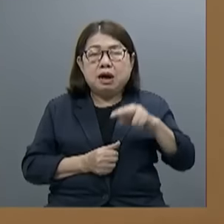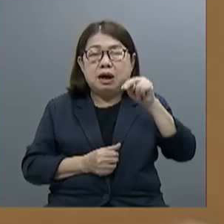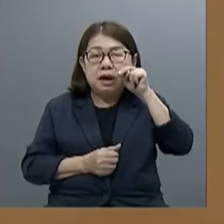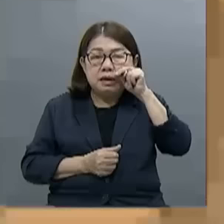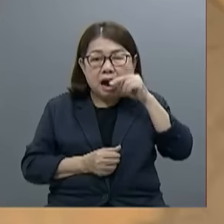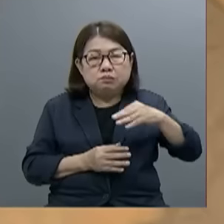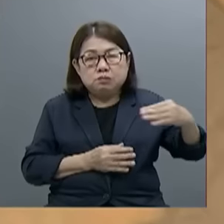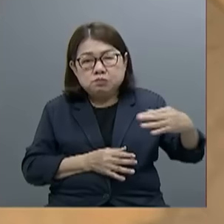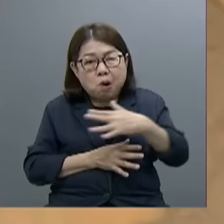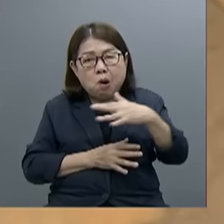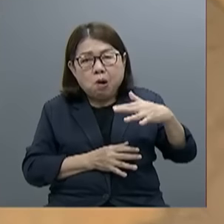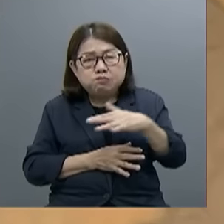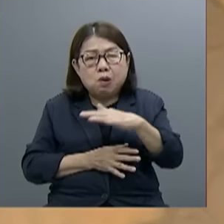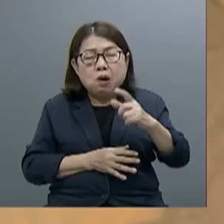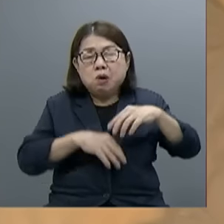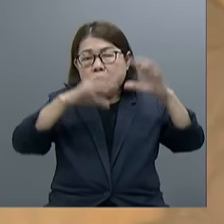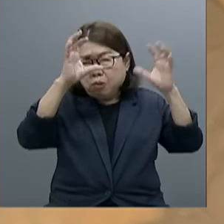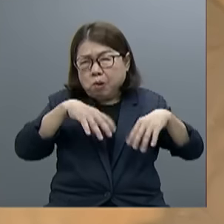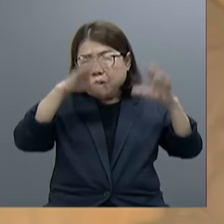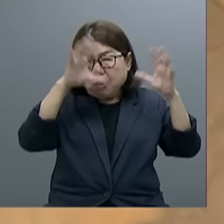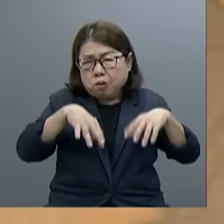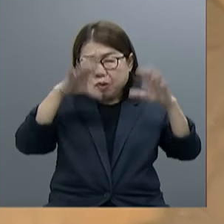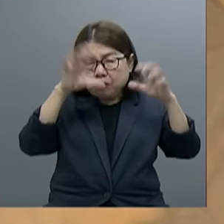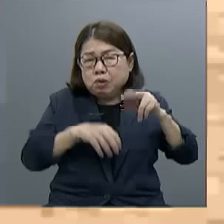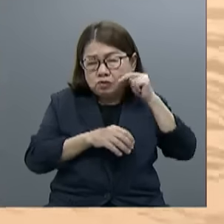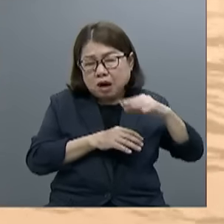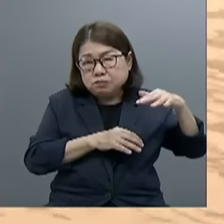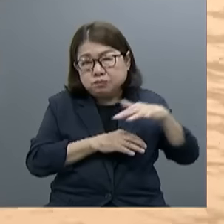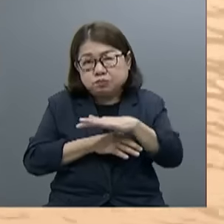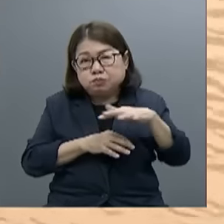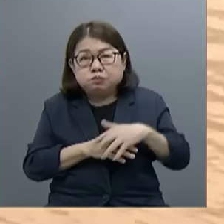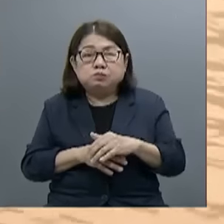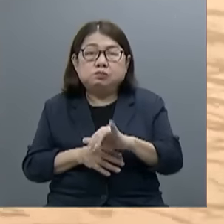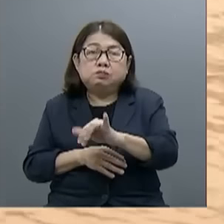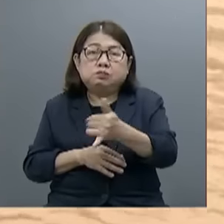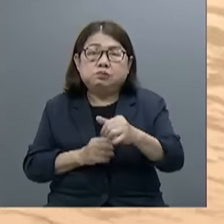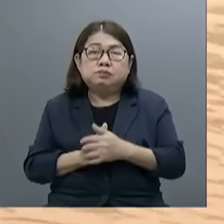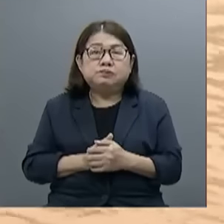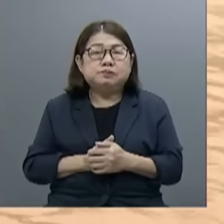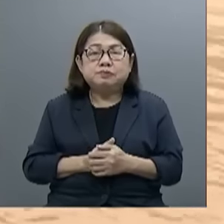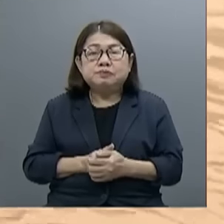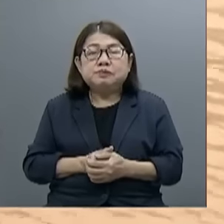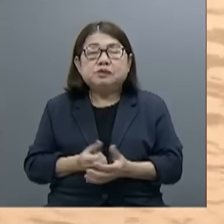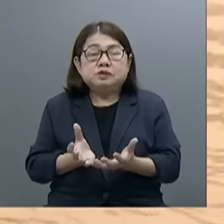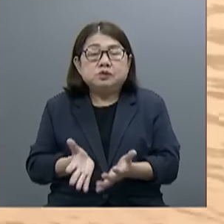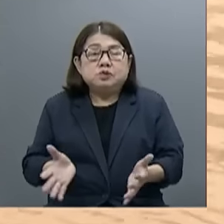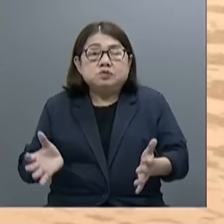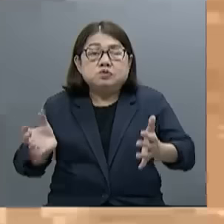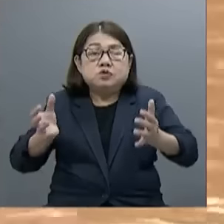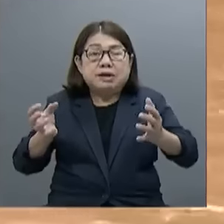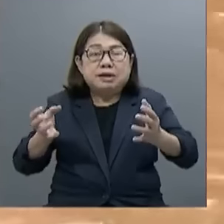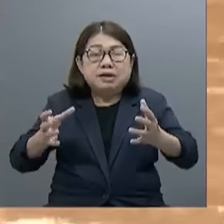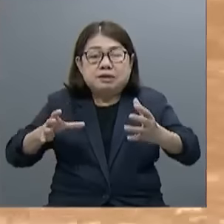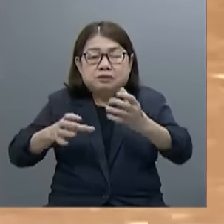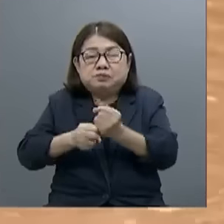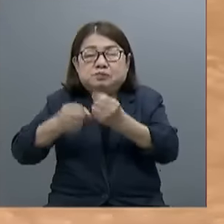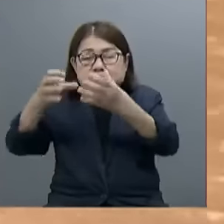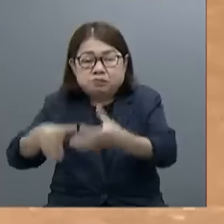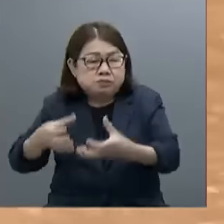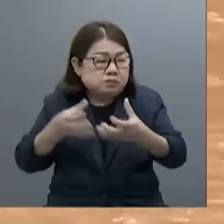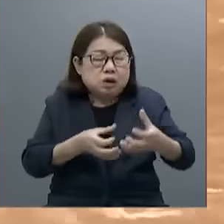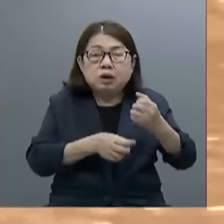ทะลักเข้ามาหลังที่ฝนตกหนักนะครับบางจุดนั้นไม่สามารถวางบิ๊กแบคได้เนื่องจากว่ามีอุปสรรคแล้วก็ปัจจัยหลายอย่าง